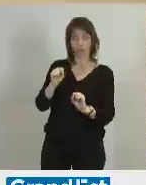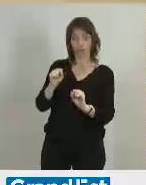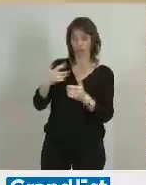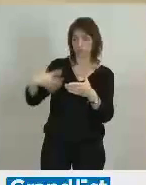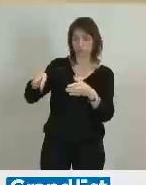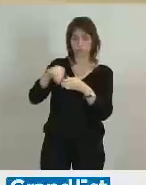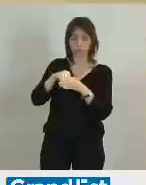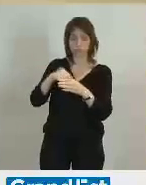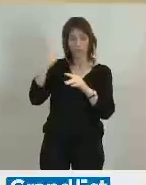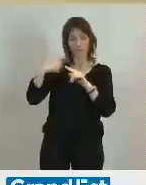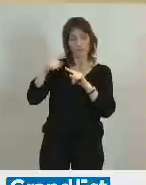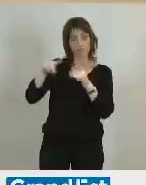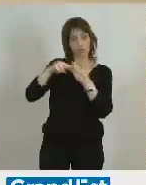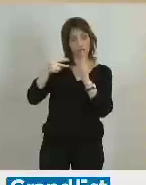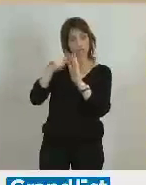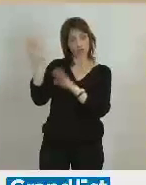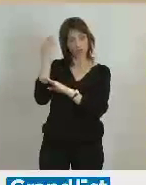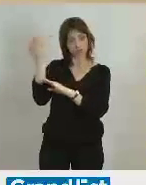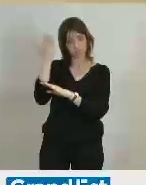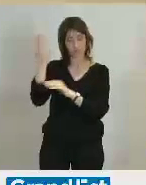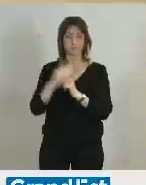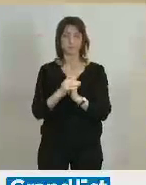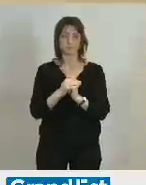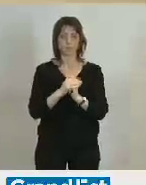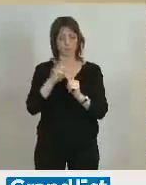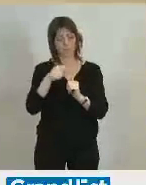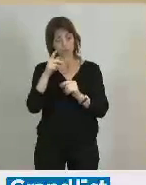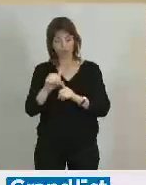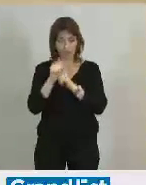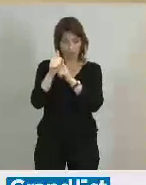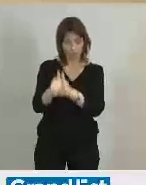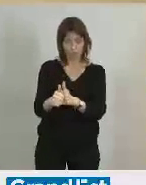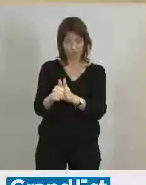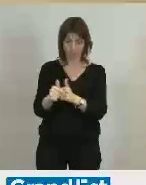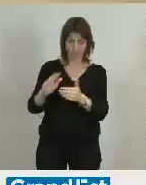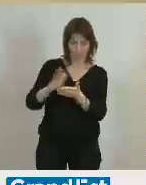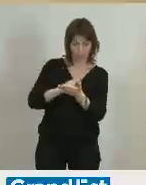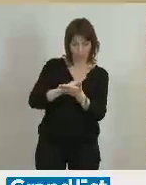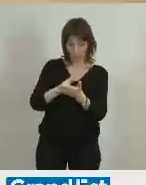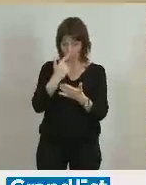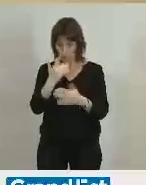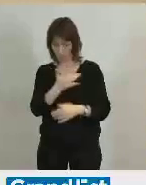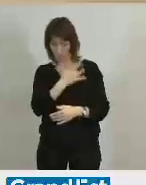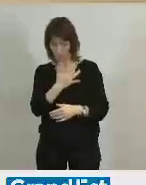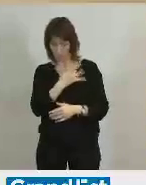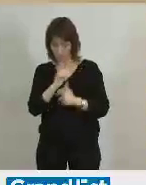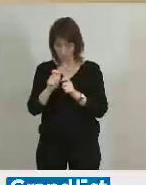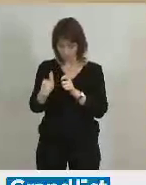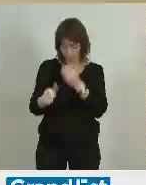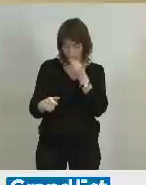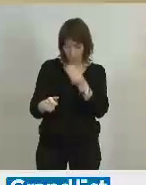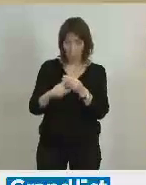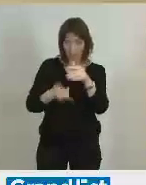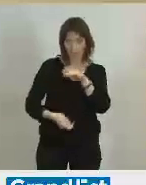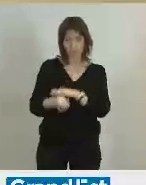du territoire. Seront privilégiés les projets équipements dont l'assiette financière est significative. Je l'ai dit, il s'agit de conforter les